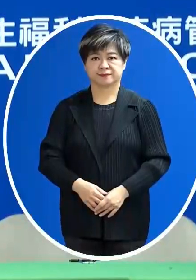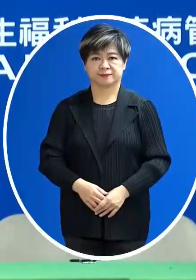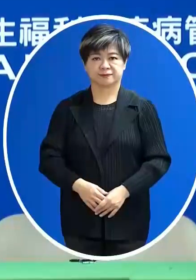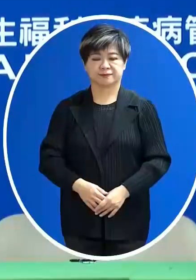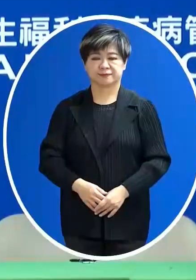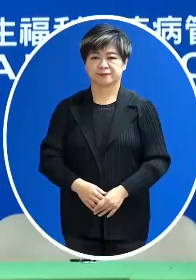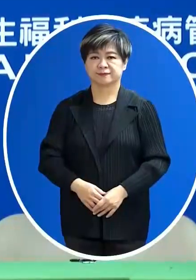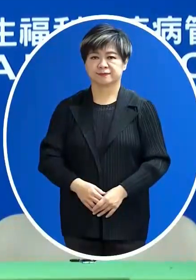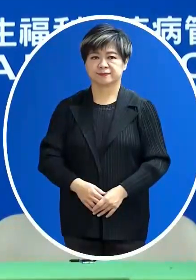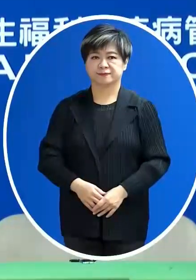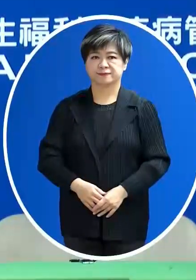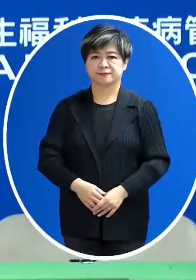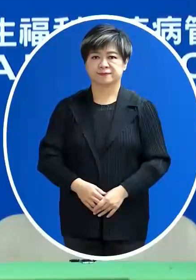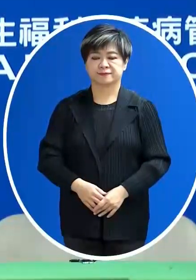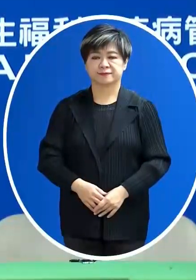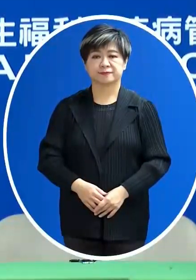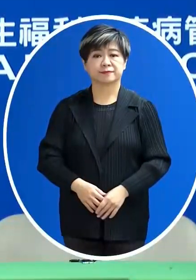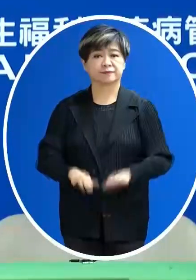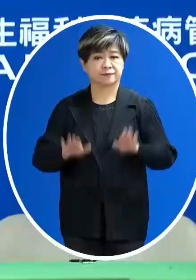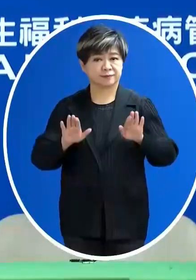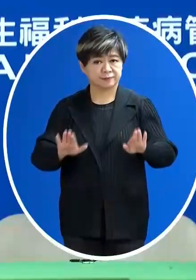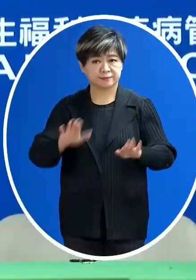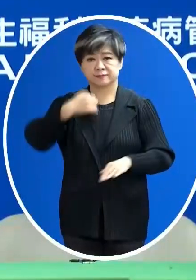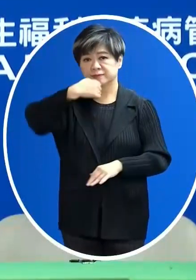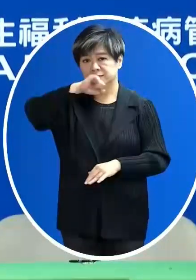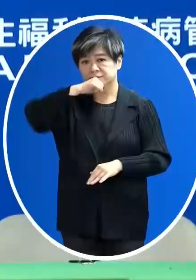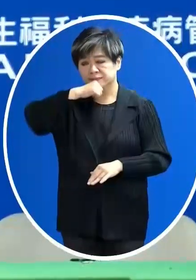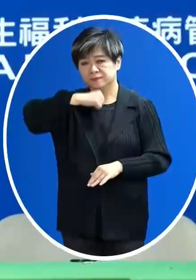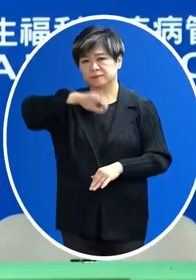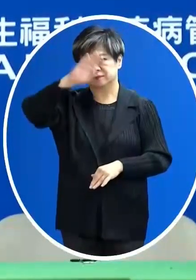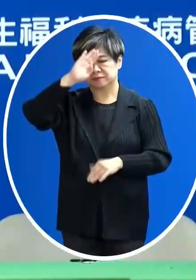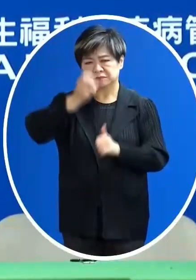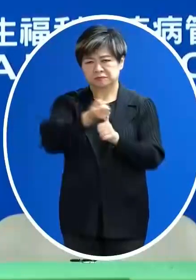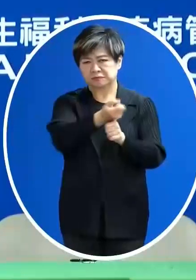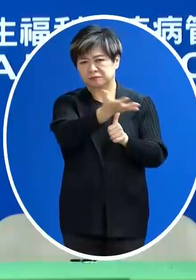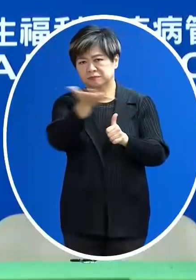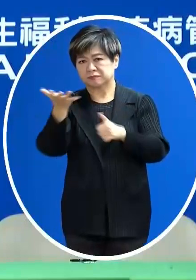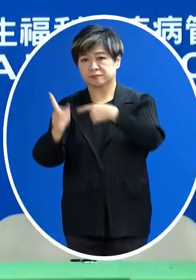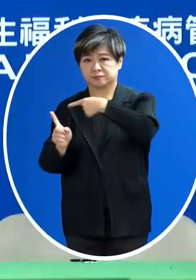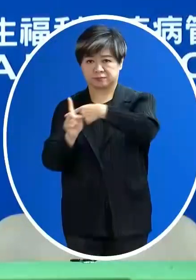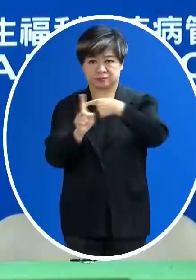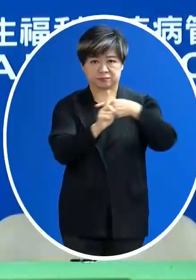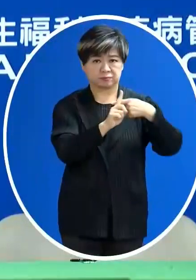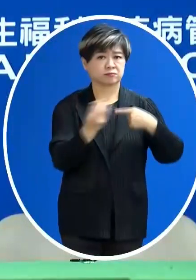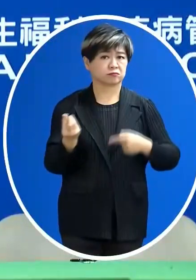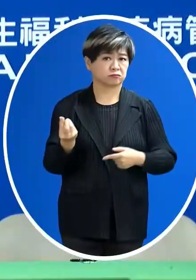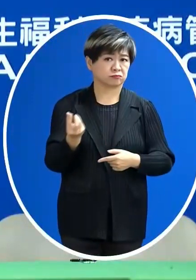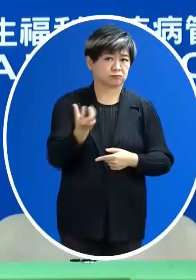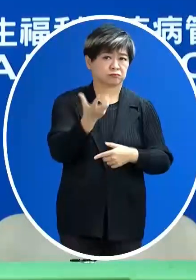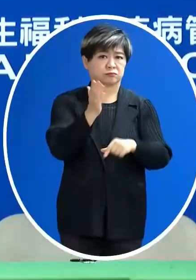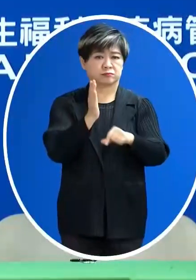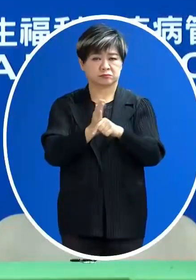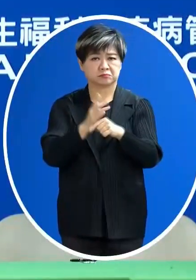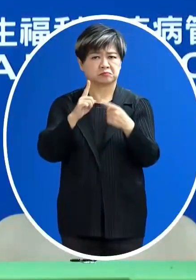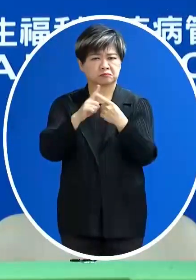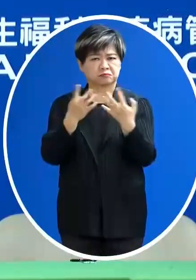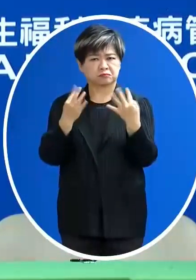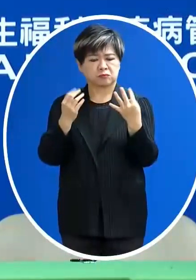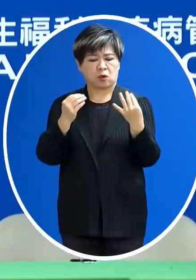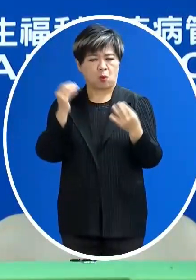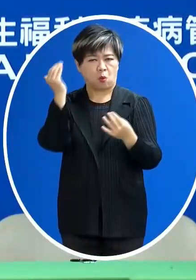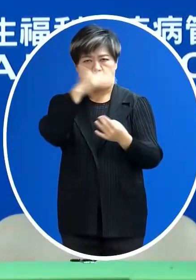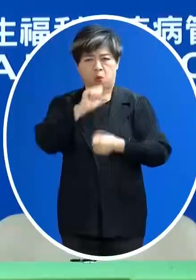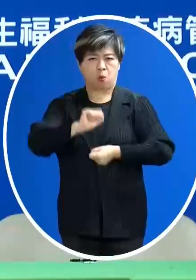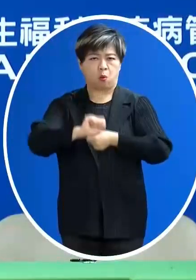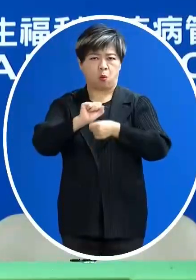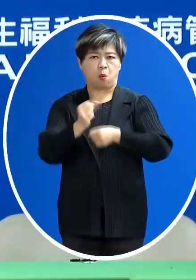那由于我们本土的疫情也在升温，而且这个确诊的人数增加的蛮快